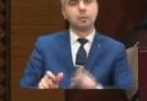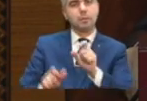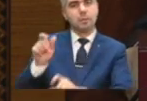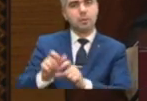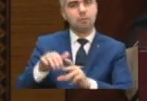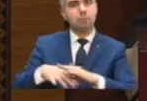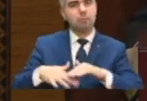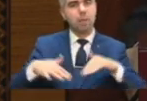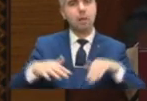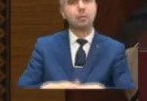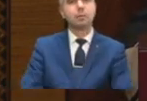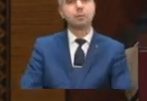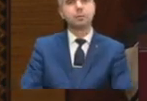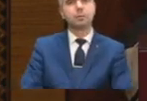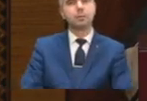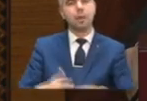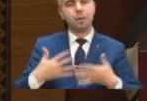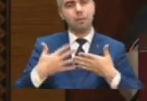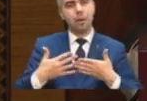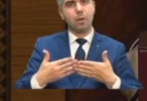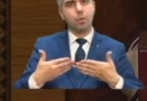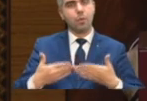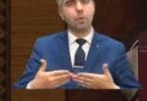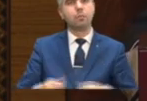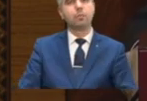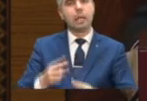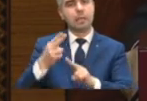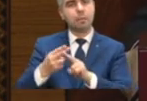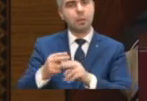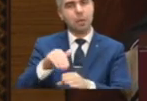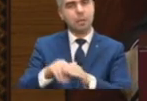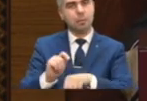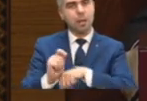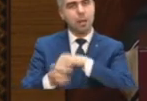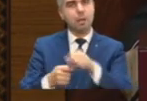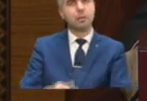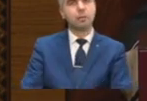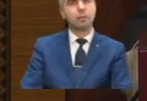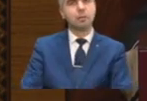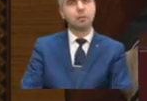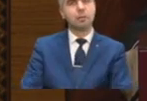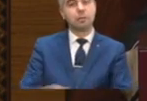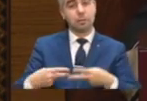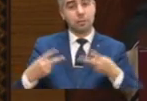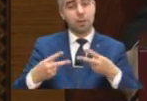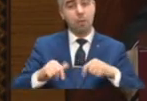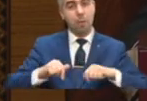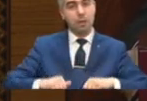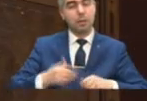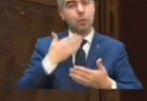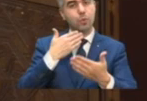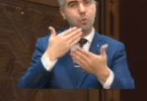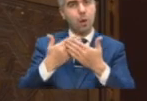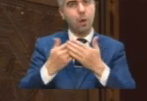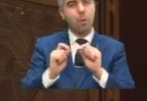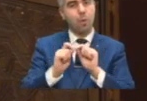والسادة النواب المحترمون، يشرفني أن أتدخل باسم الفريق الحركي لأتقدم إليكم سيد الوزير بجزيل الشكر على